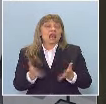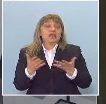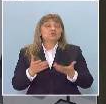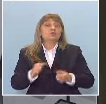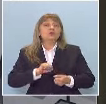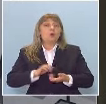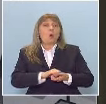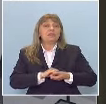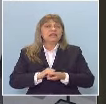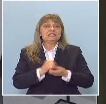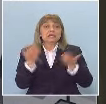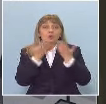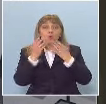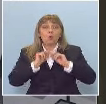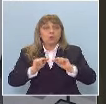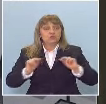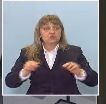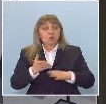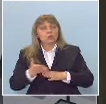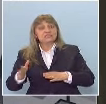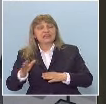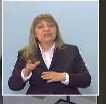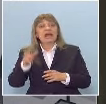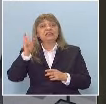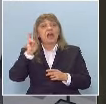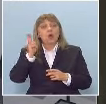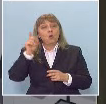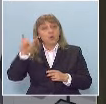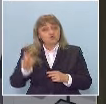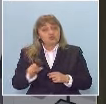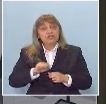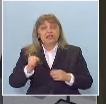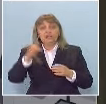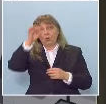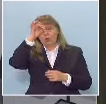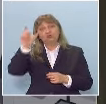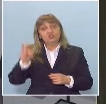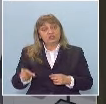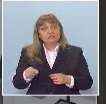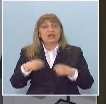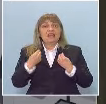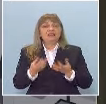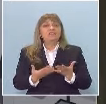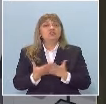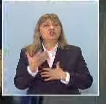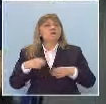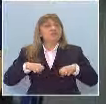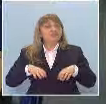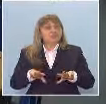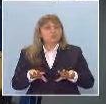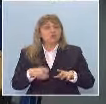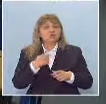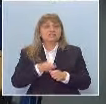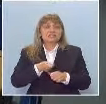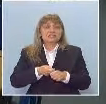организирано обучение от страна на учители и ученици. Дават изключително много нови възможности за